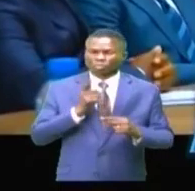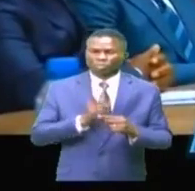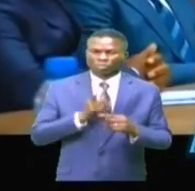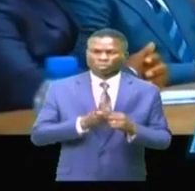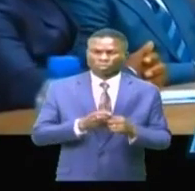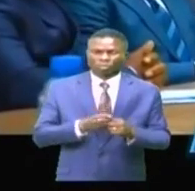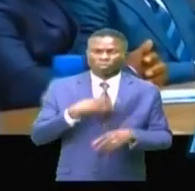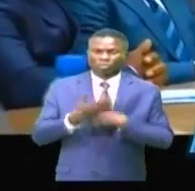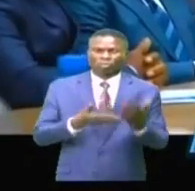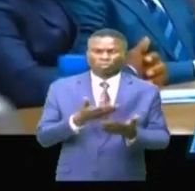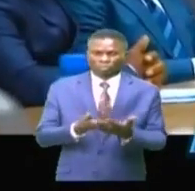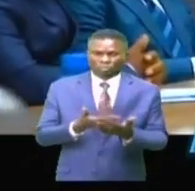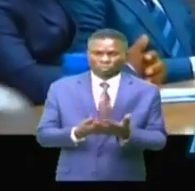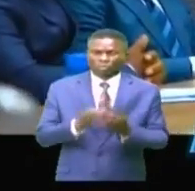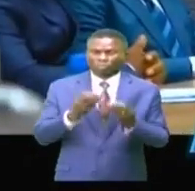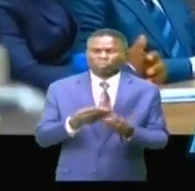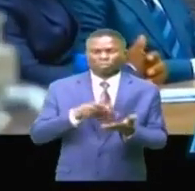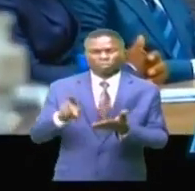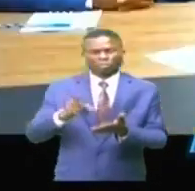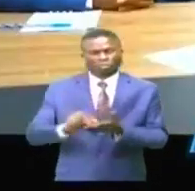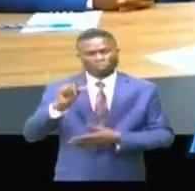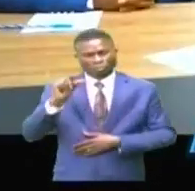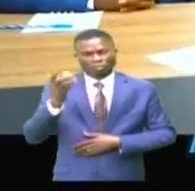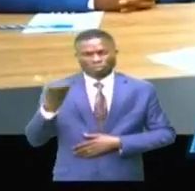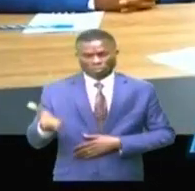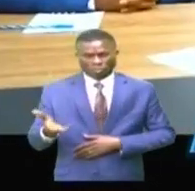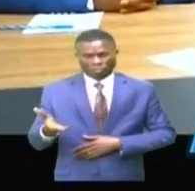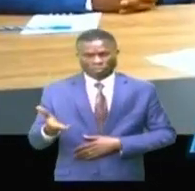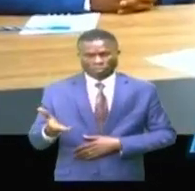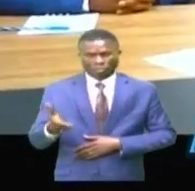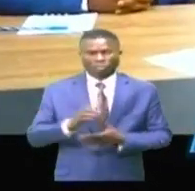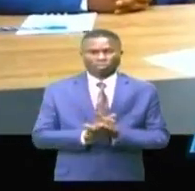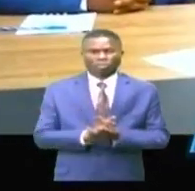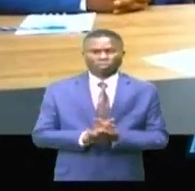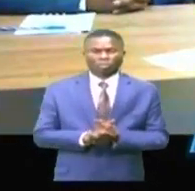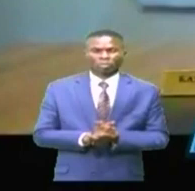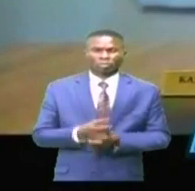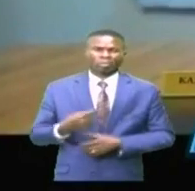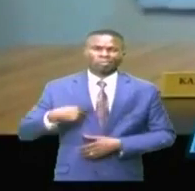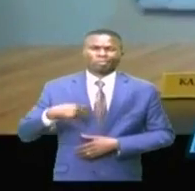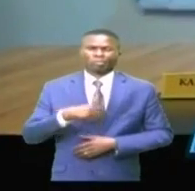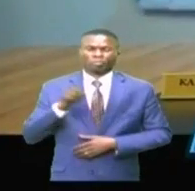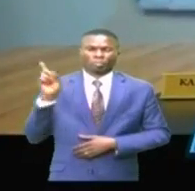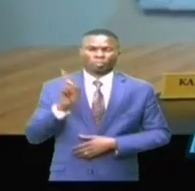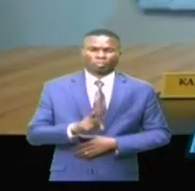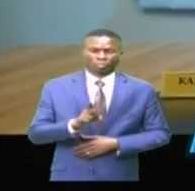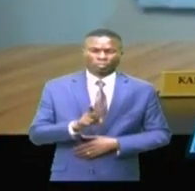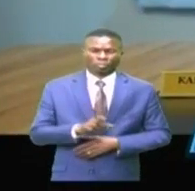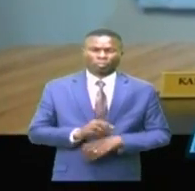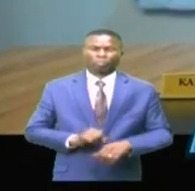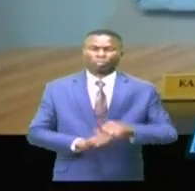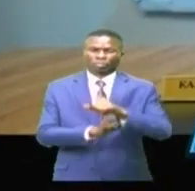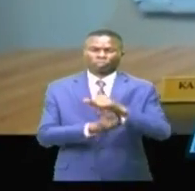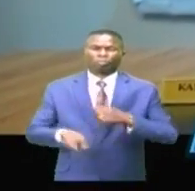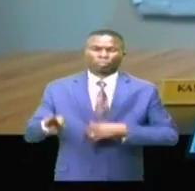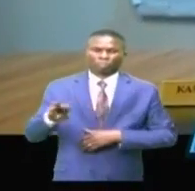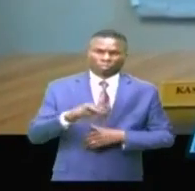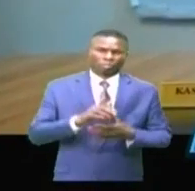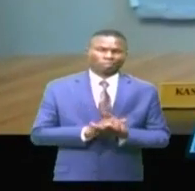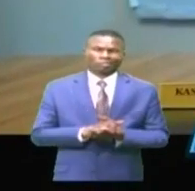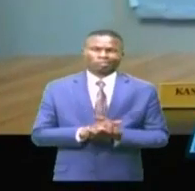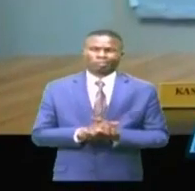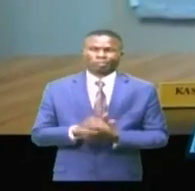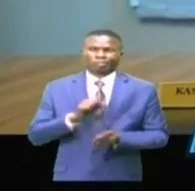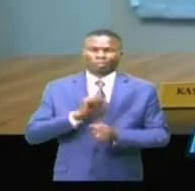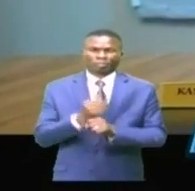et Miguel cachal Abba dont l'impact se fait déjà sentir la respectante en train de nous assister de nous accompagner dans ce que nous